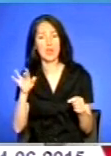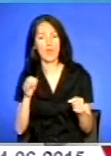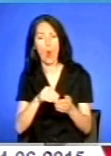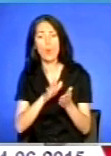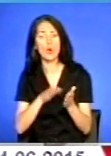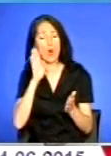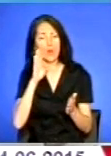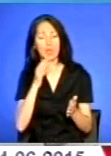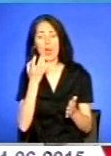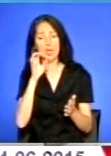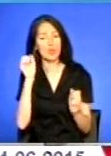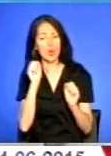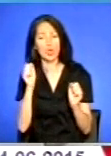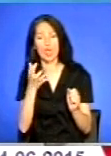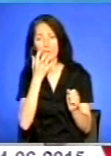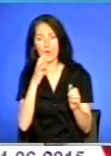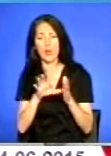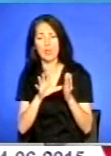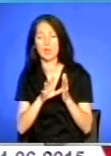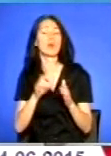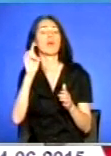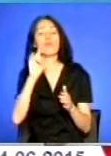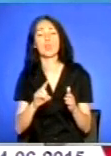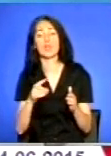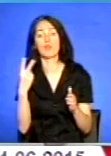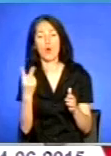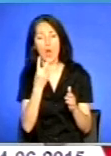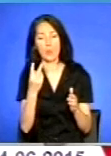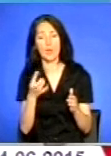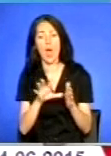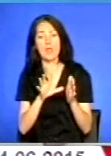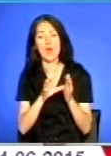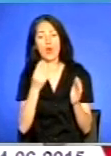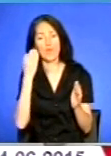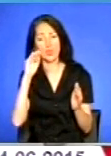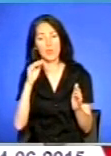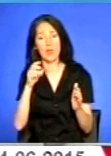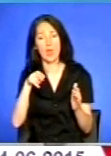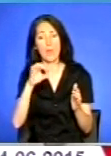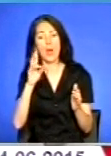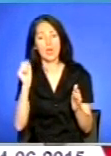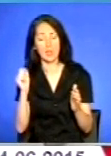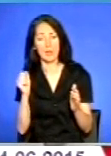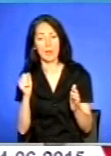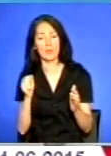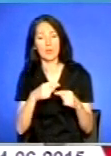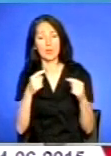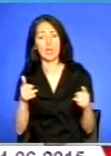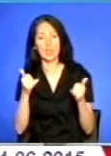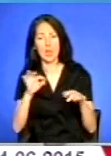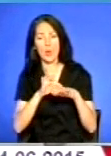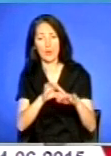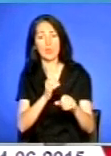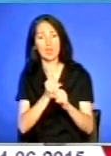та теплової енергії, вікна з двокамерними енергоефективними склопакетами для місць загального користування, матеріали для проведення робіт